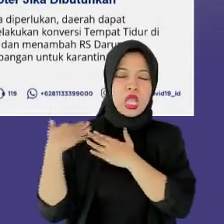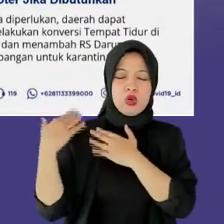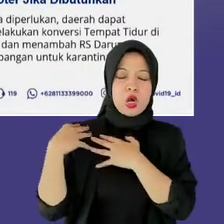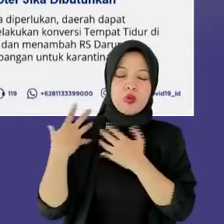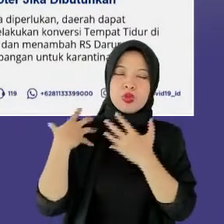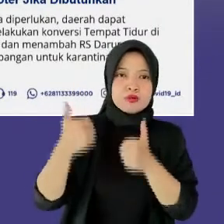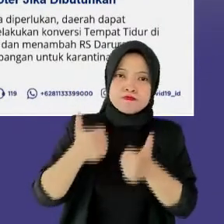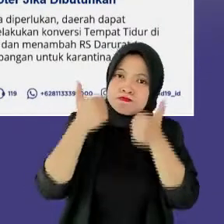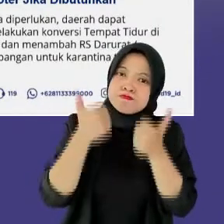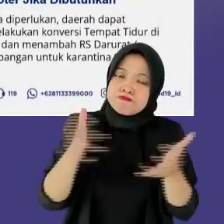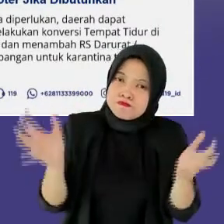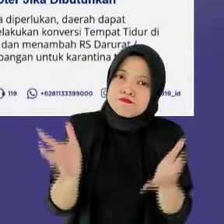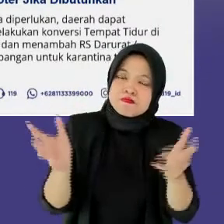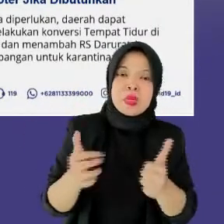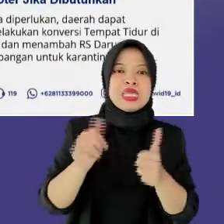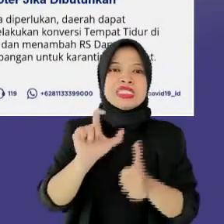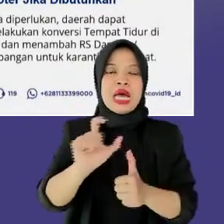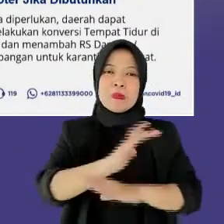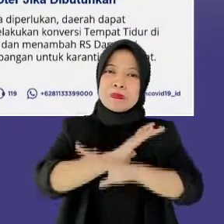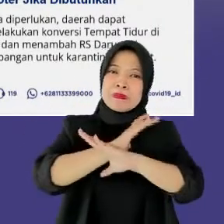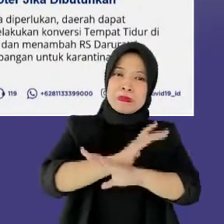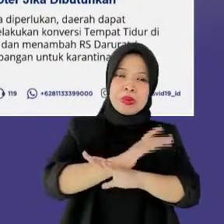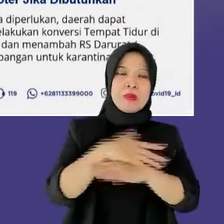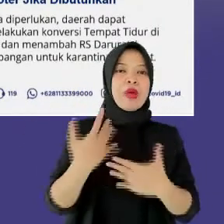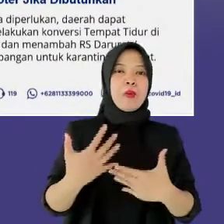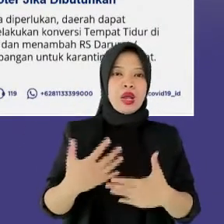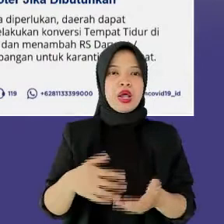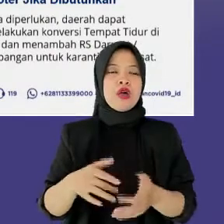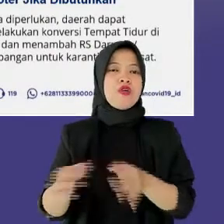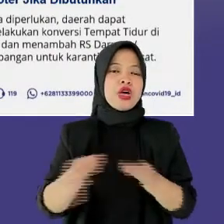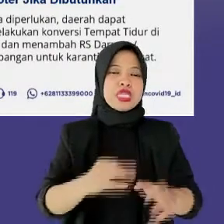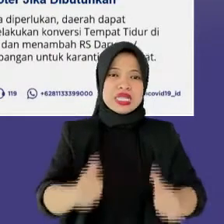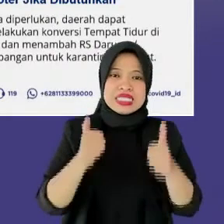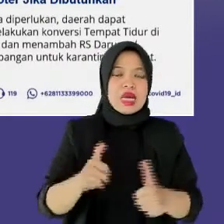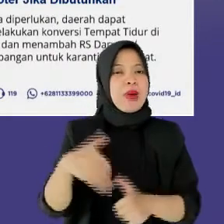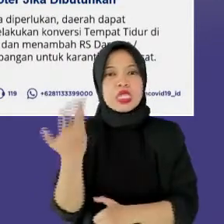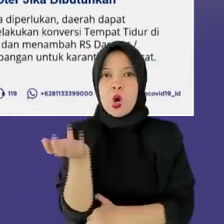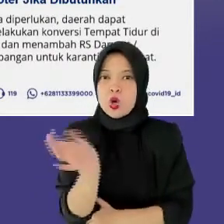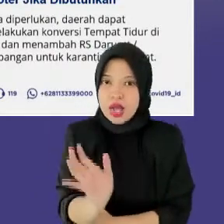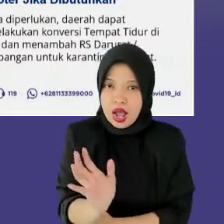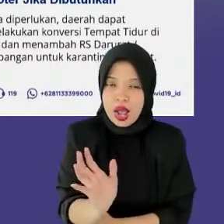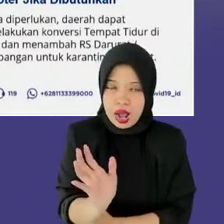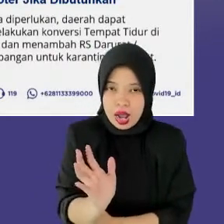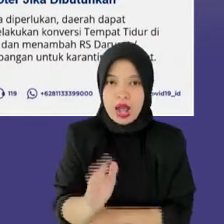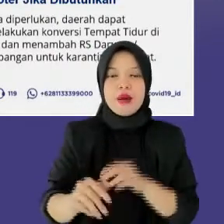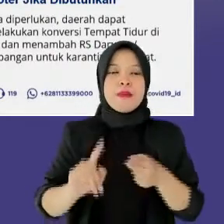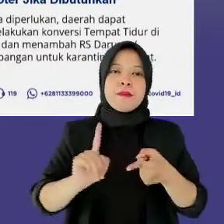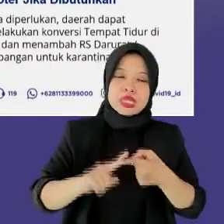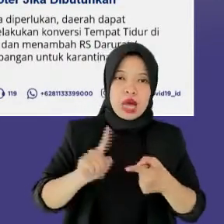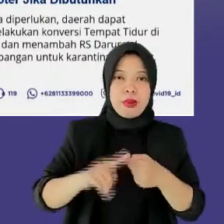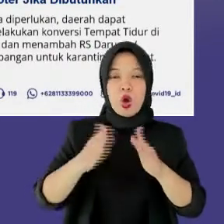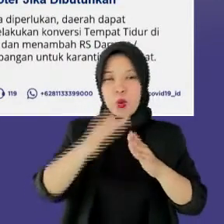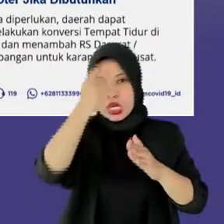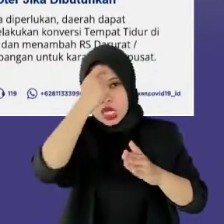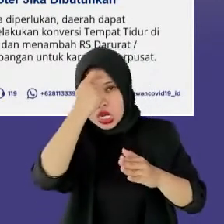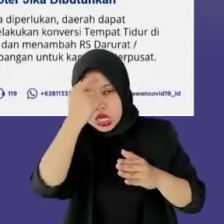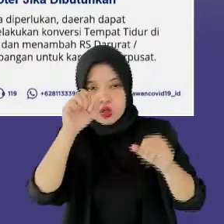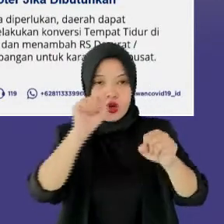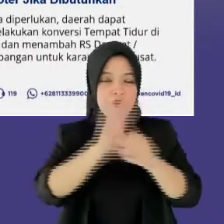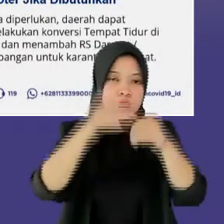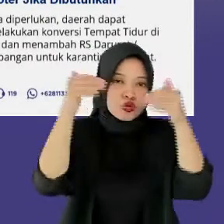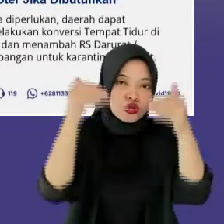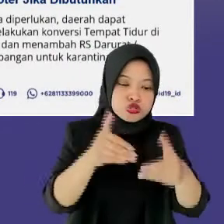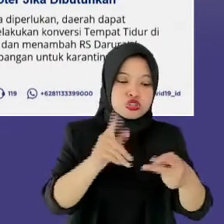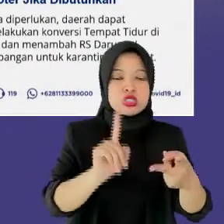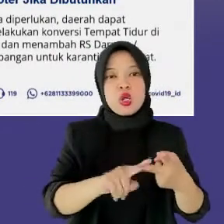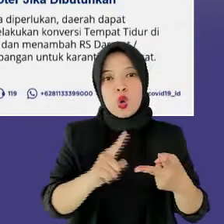sangat besar sekali untuk mengantisipasi kesiapan fasilitas kesehatan yang ada di wilayahnya, mulai dari rumah sakit rujukannya,